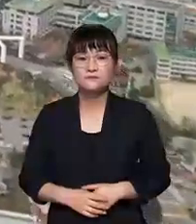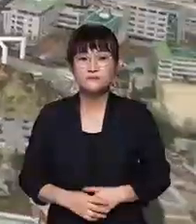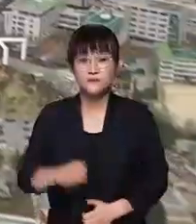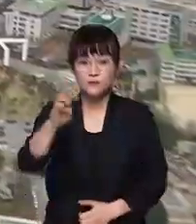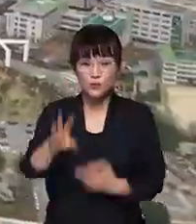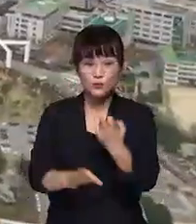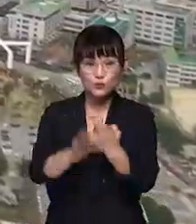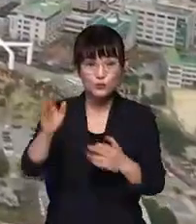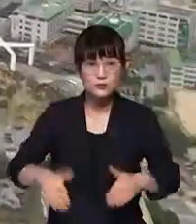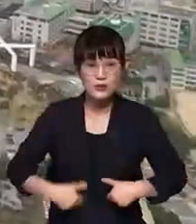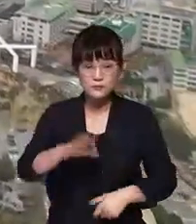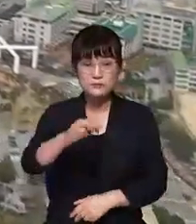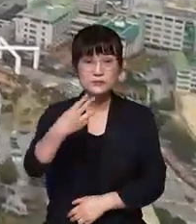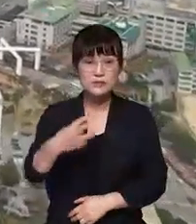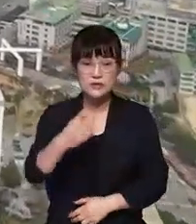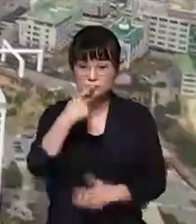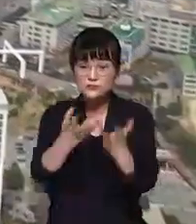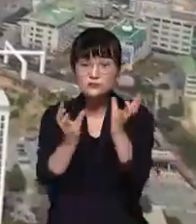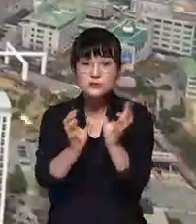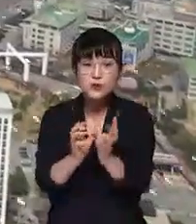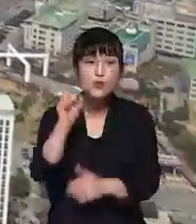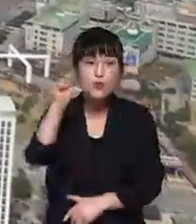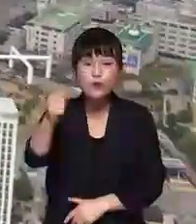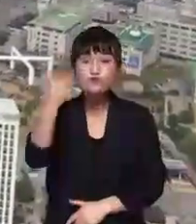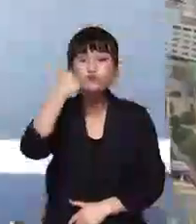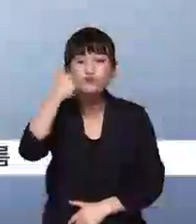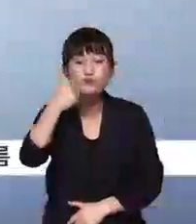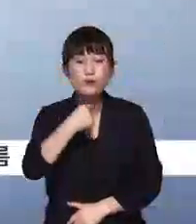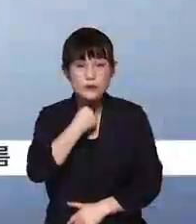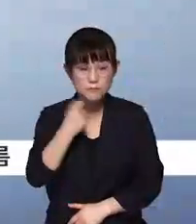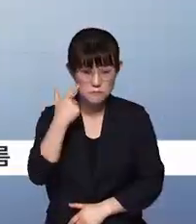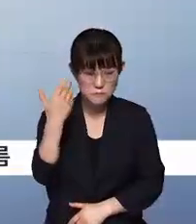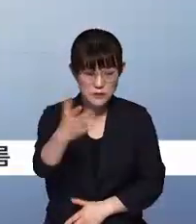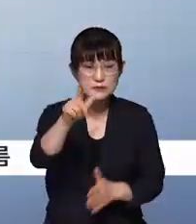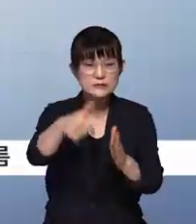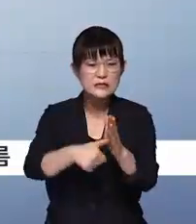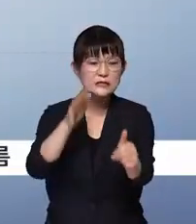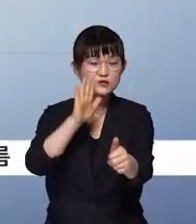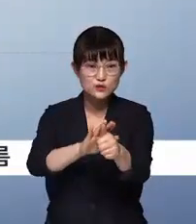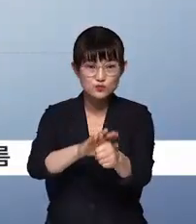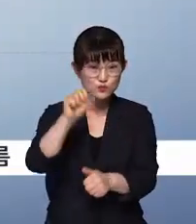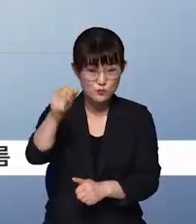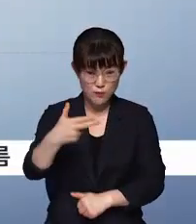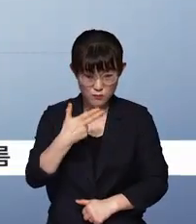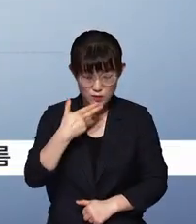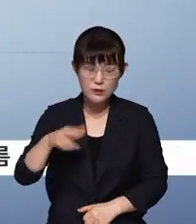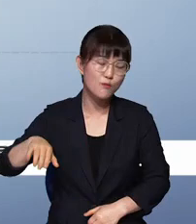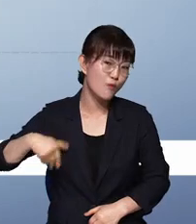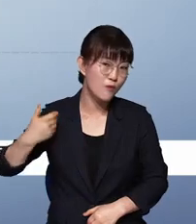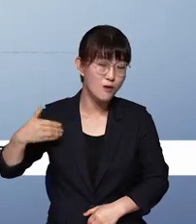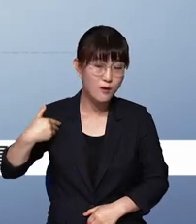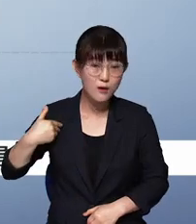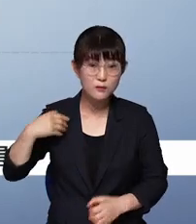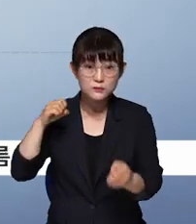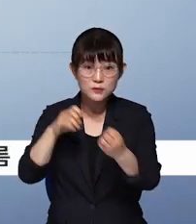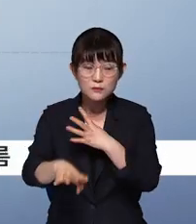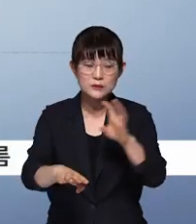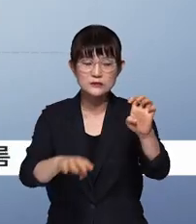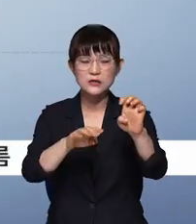광주 동남을의 더불어민주당 후보로 누가 적합하냐는 질문에 지지 후보가 없거나 모른다는 응답은